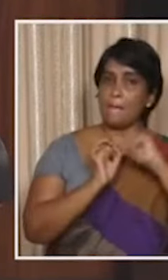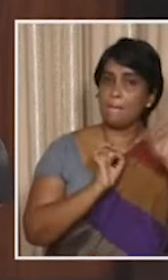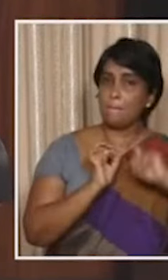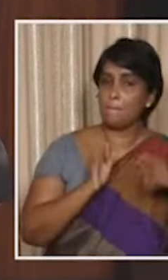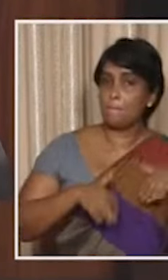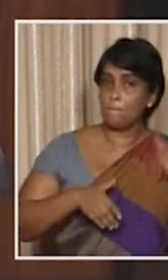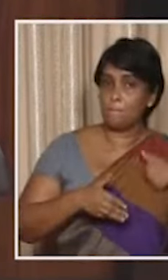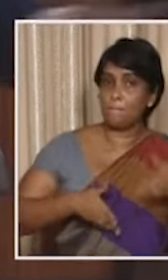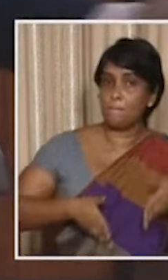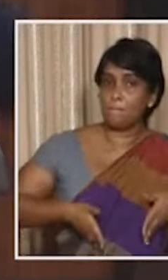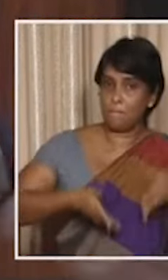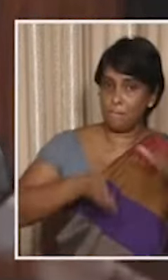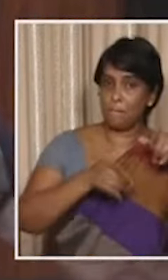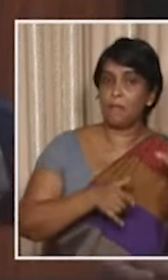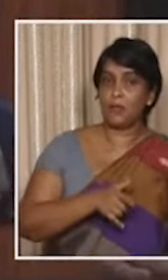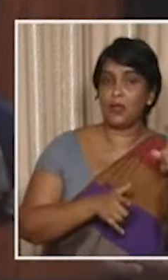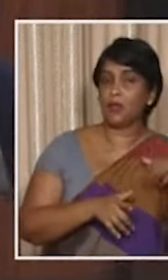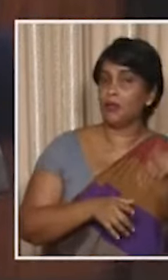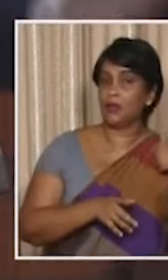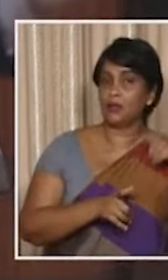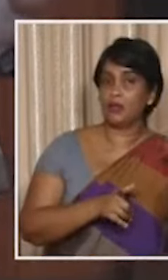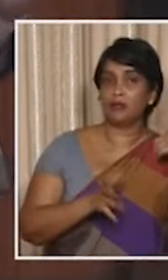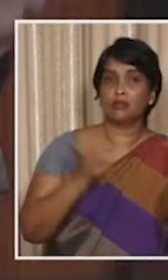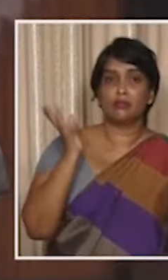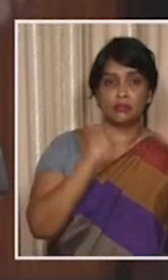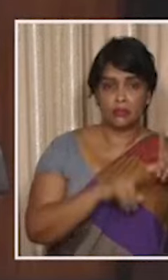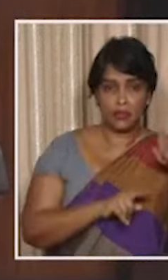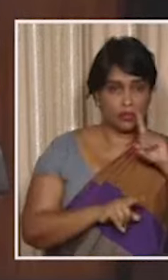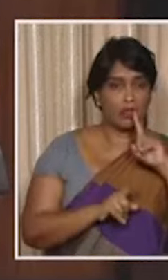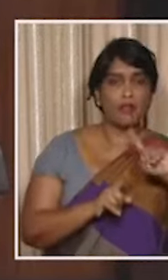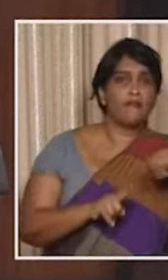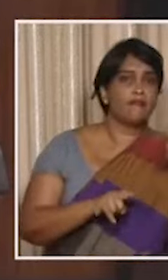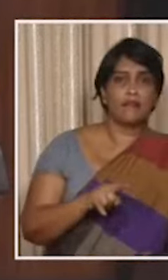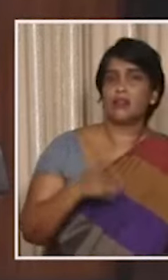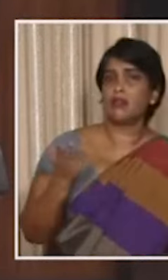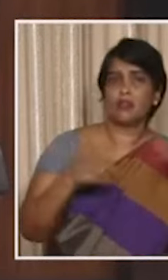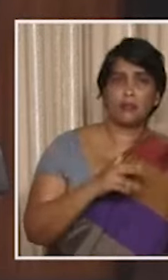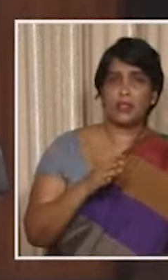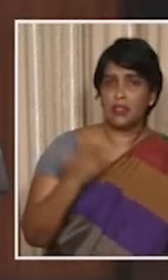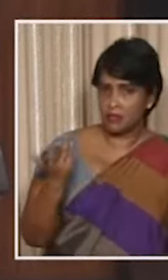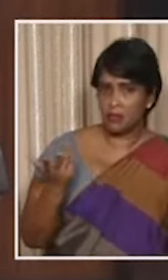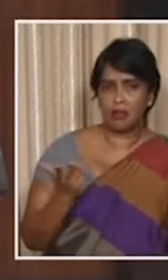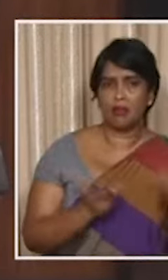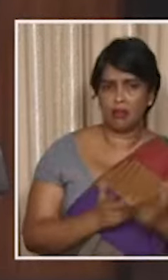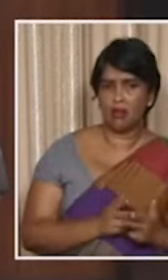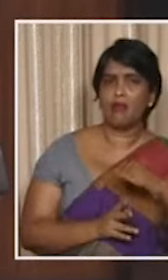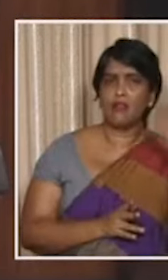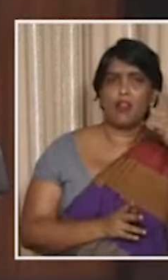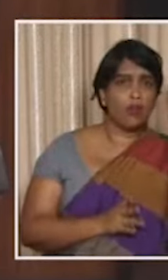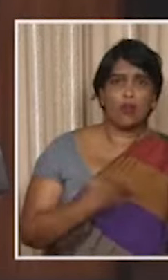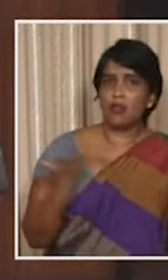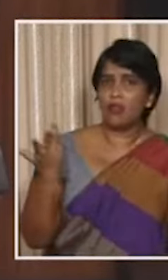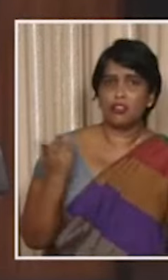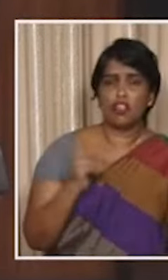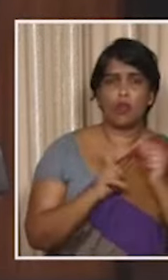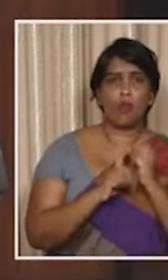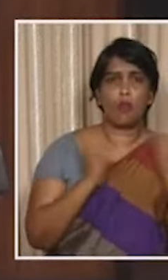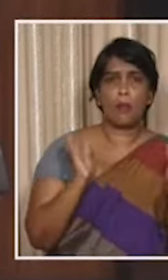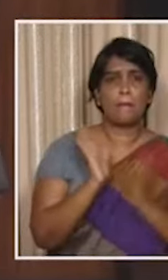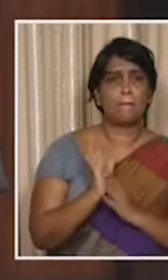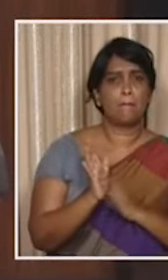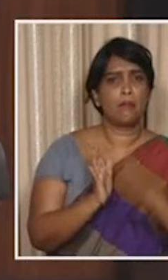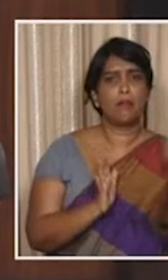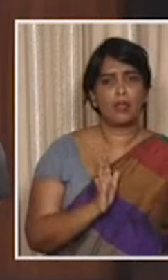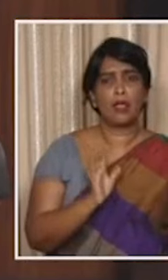கொழும்பு மட்டக்களப்பு அந்த பிரதான பாதையிலே வேற காணி இல்லைன்னு சொன்னால் நீங்கள் மட்டக்களப்புக்கு வரையை தரவில்லை போல. ஏனென்றால் புலனர்வு மணாம்பிட்டியிலிருந்து பார்த்தால் மட்டக்களப்பு